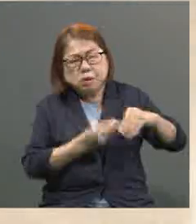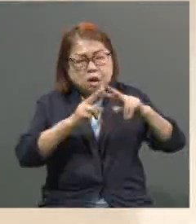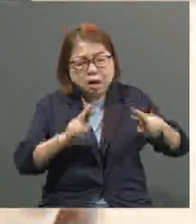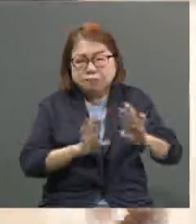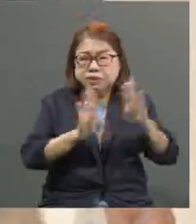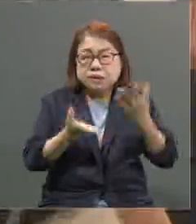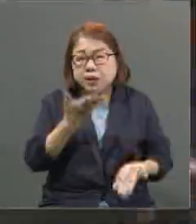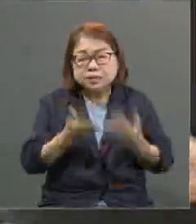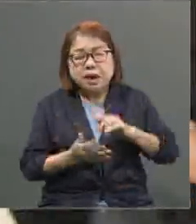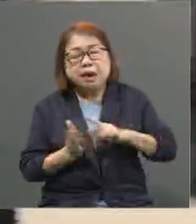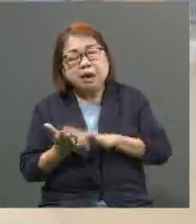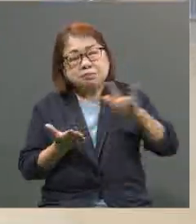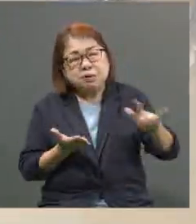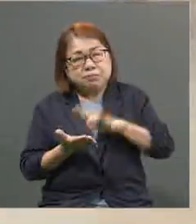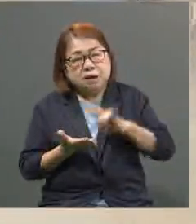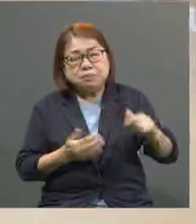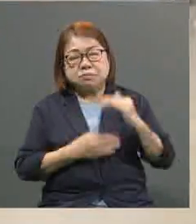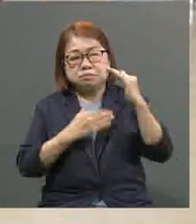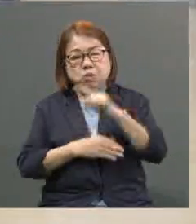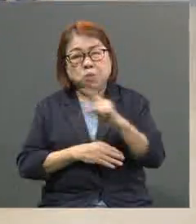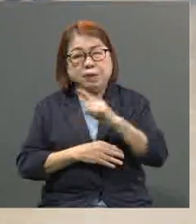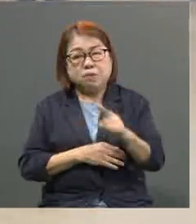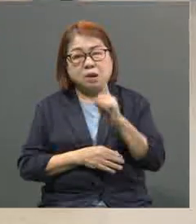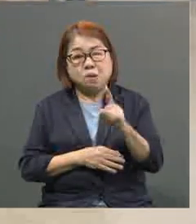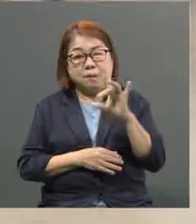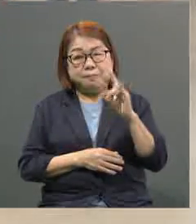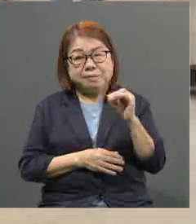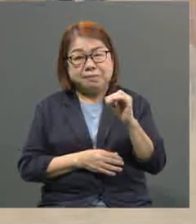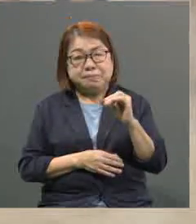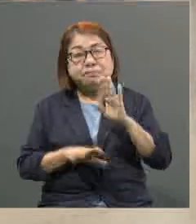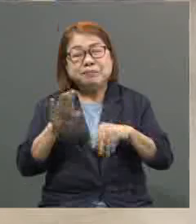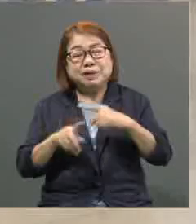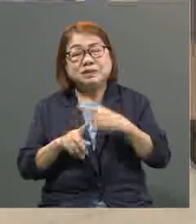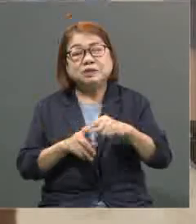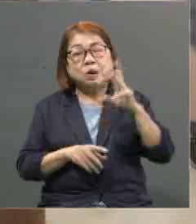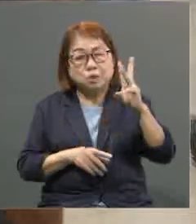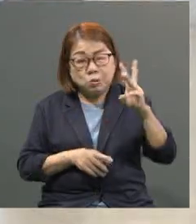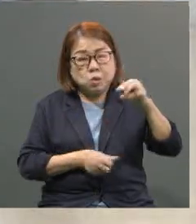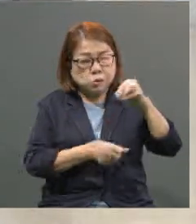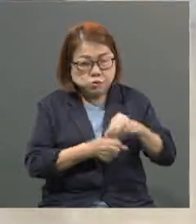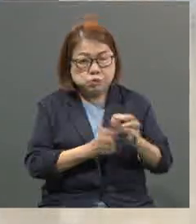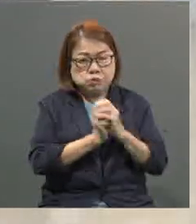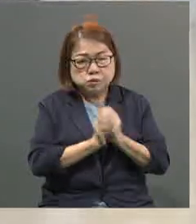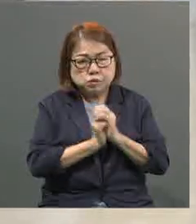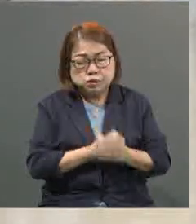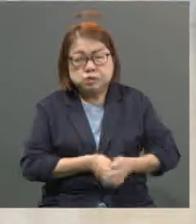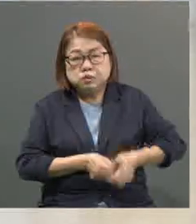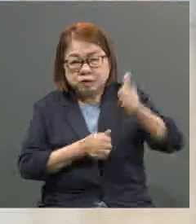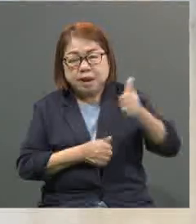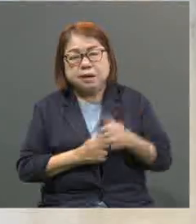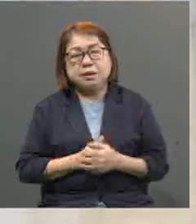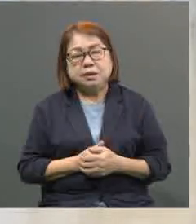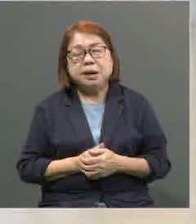ครับภายในระยะเวลา 180 10วันก็คือครึ่งปีเนี่ยสามารถที่จะพำนักอยู่ในประเทศจีนเป็นระยะเวลารวมกันทุก